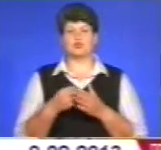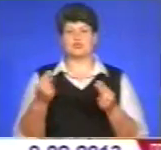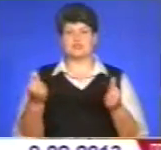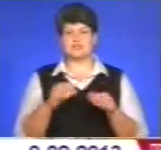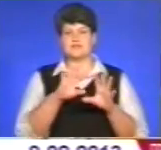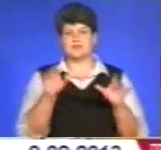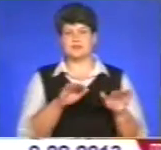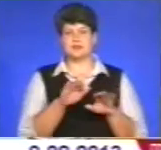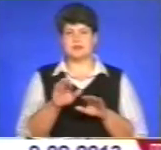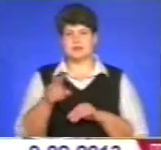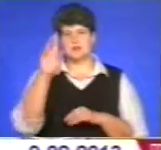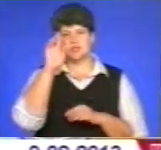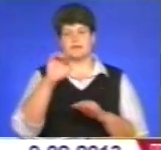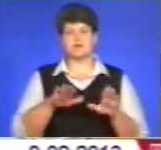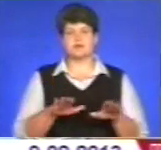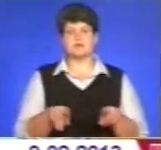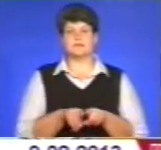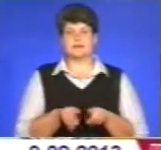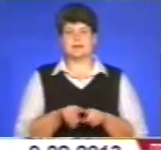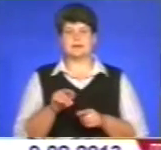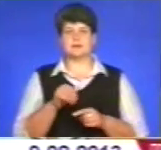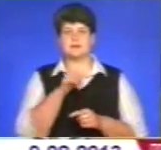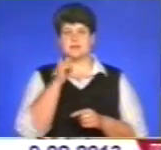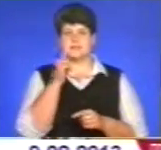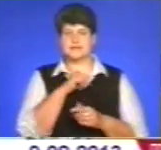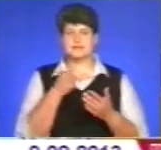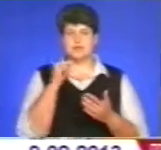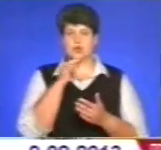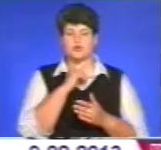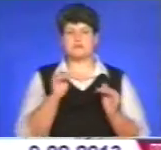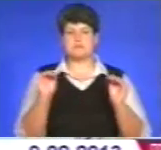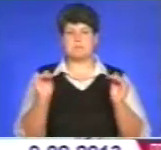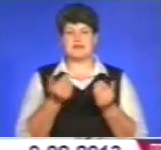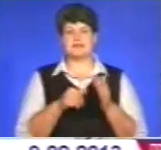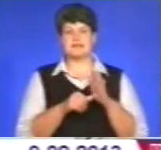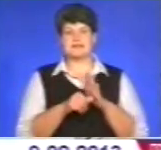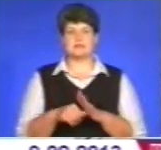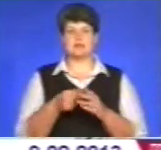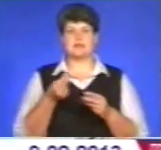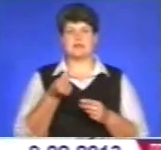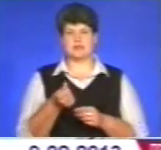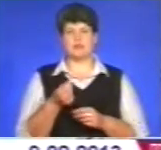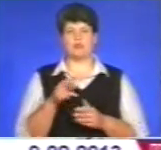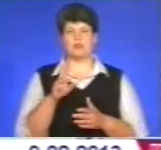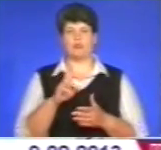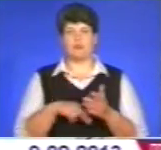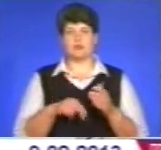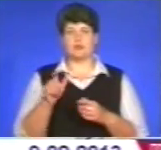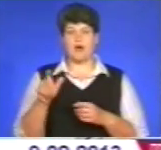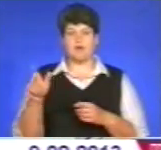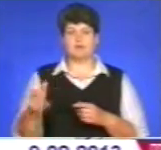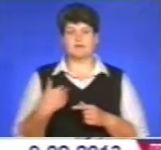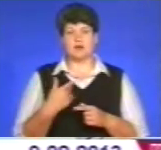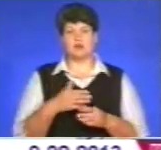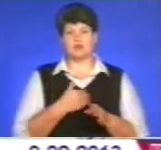як державного, так і місцевого, детінізація економіки з одночасним зменшенням тиску на платників податків. Я бажаю, що вам вдалося всі